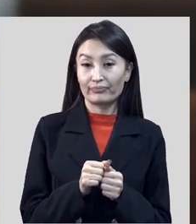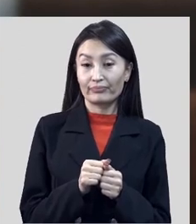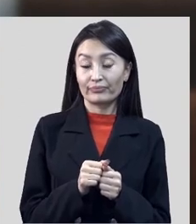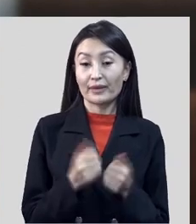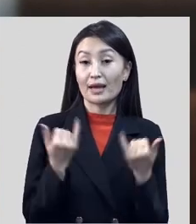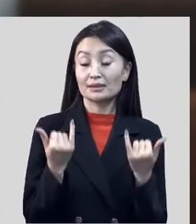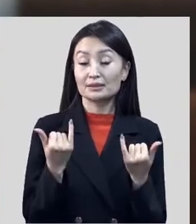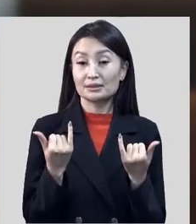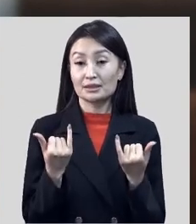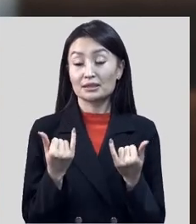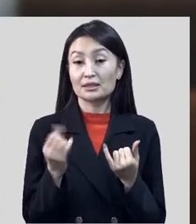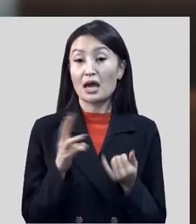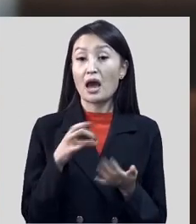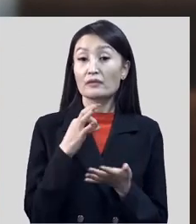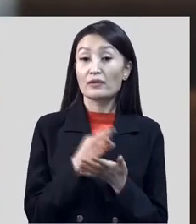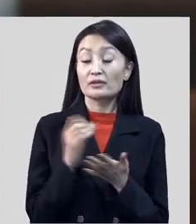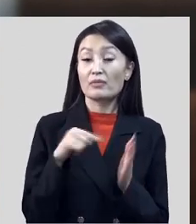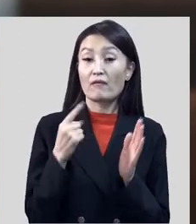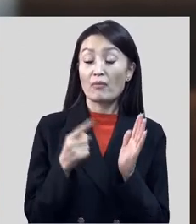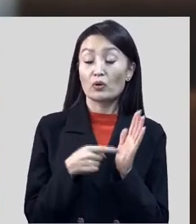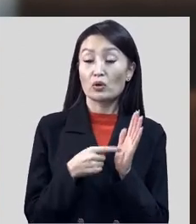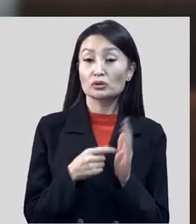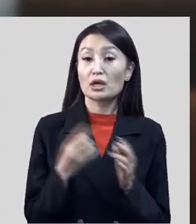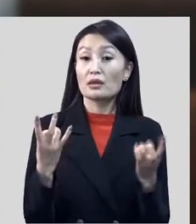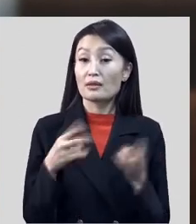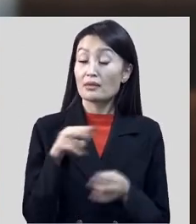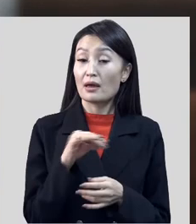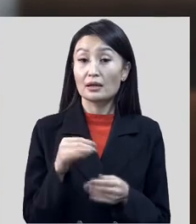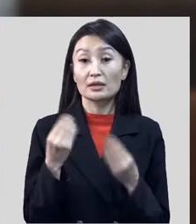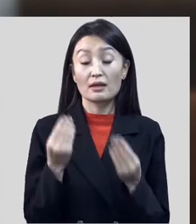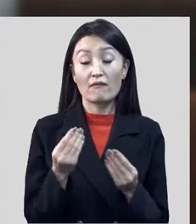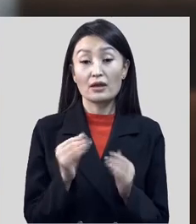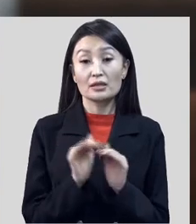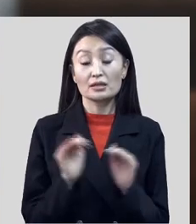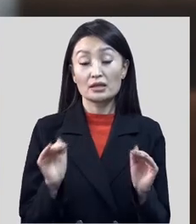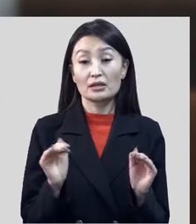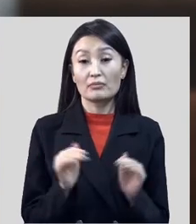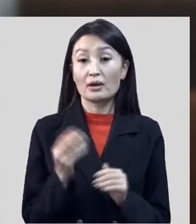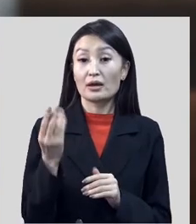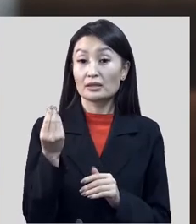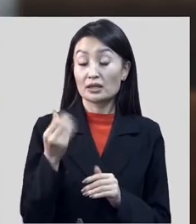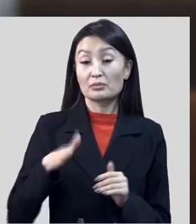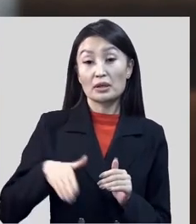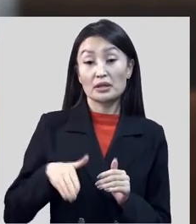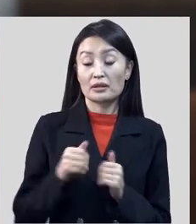сейчас мы ответим на вопрос надо ли давать детям карманные деньги